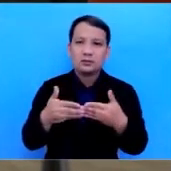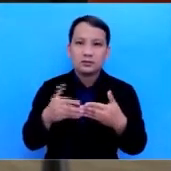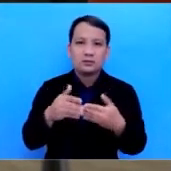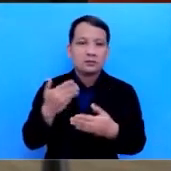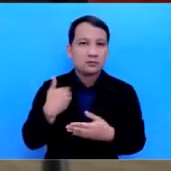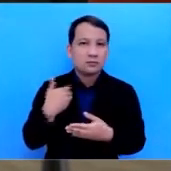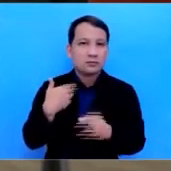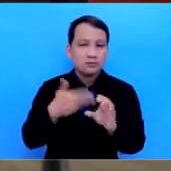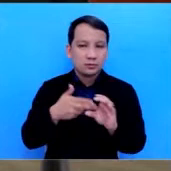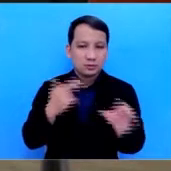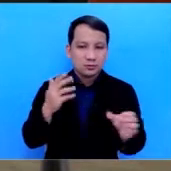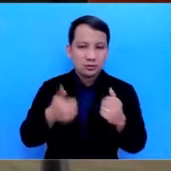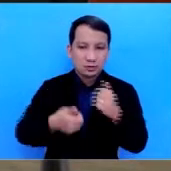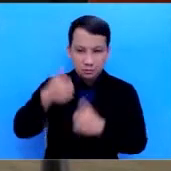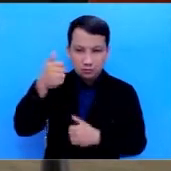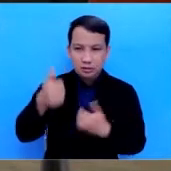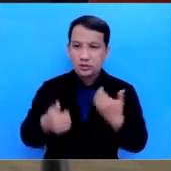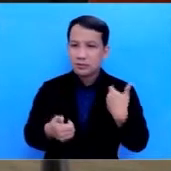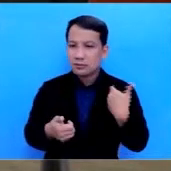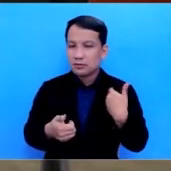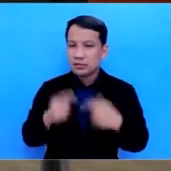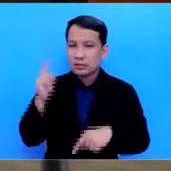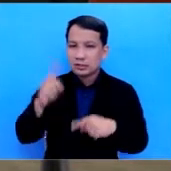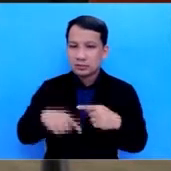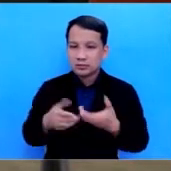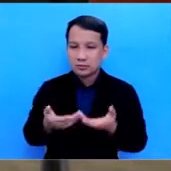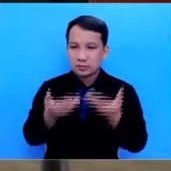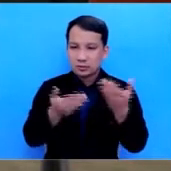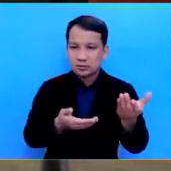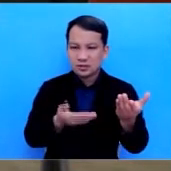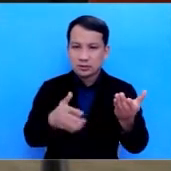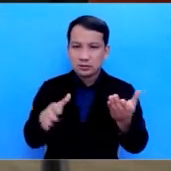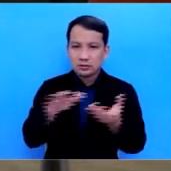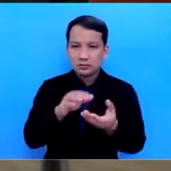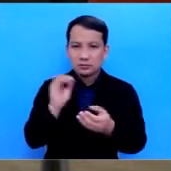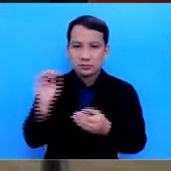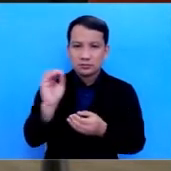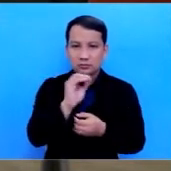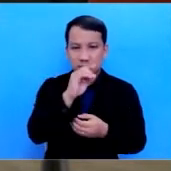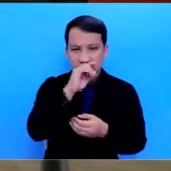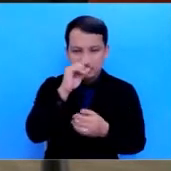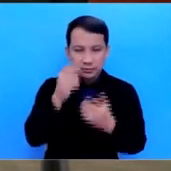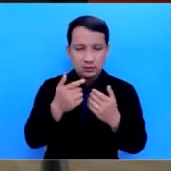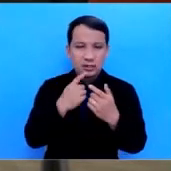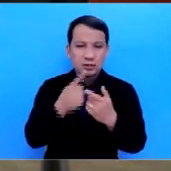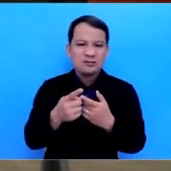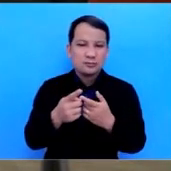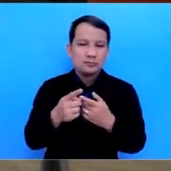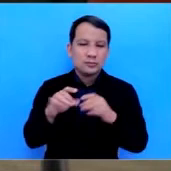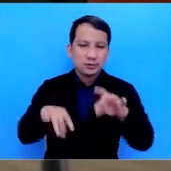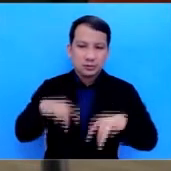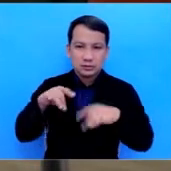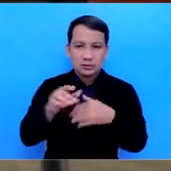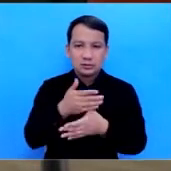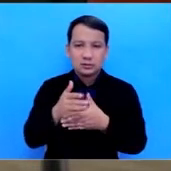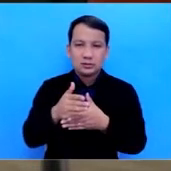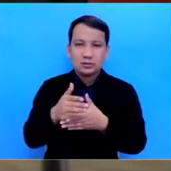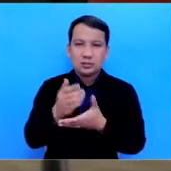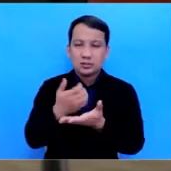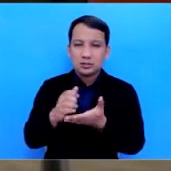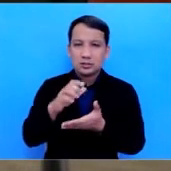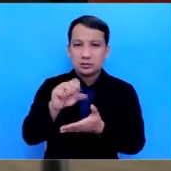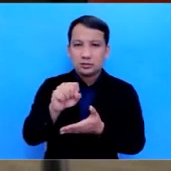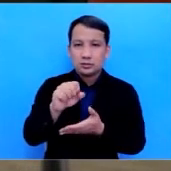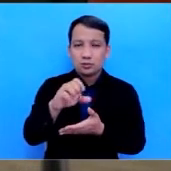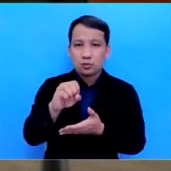nag-withdraw, nanalo man o hindi, na kailangan nilang maghain ng kanilang statements of contributions and expenditures o SOCE